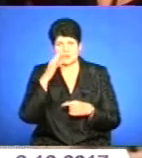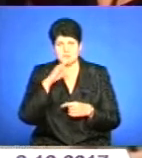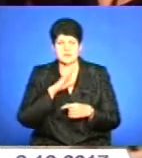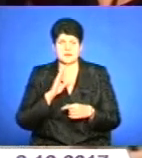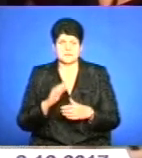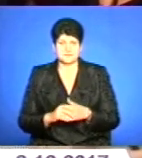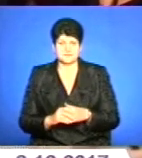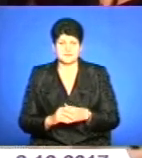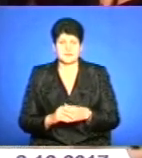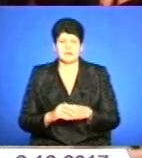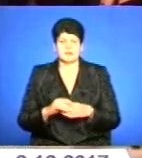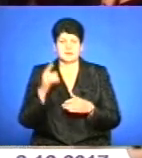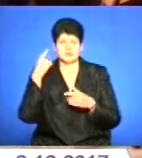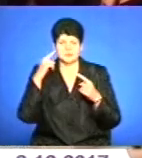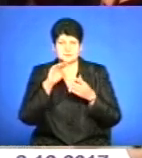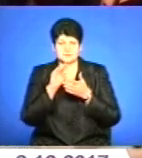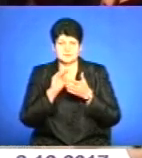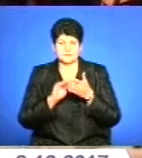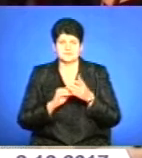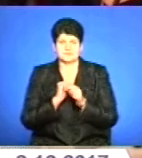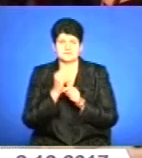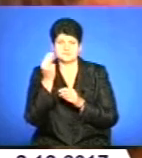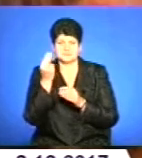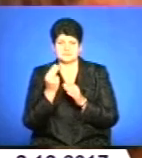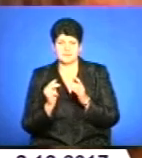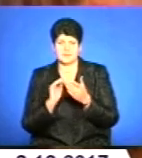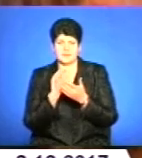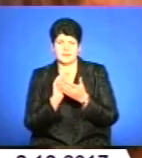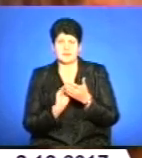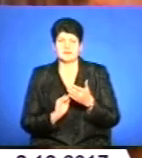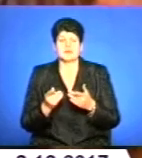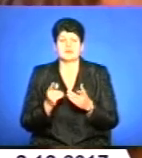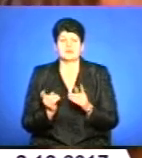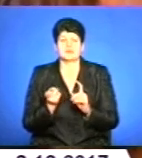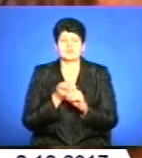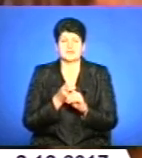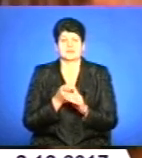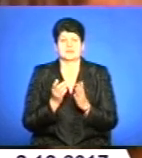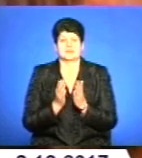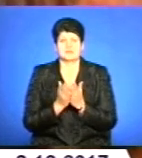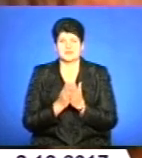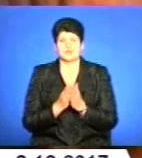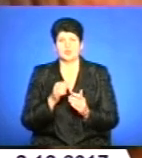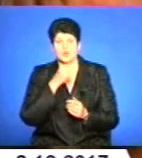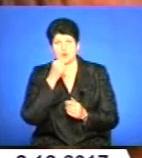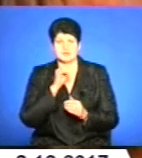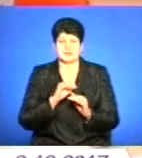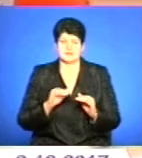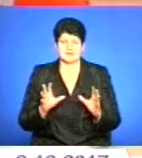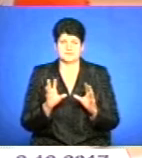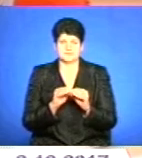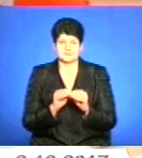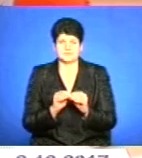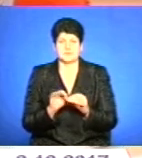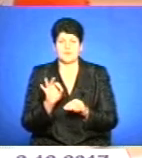До творів хлопці і дівчата також створювали ілюстрації. Долучилися до написання книги не лише діти, а й дорослі, які мають свою вражаючу історію